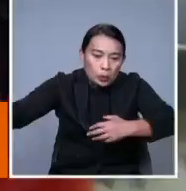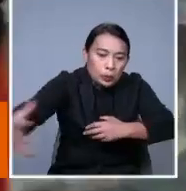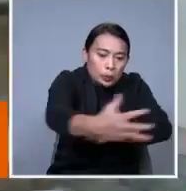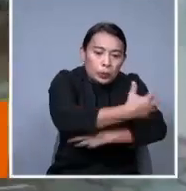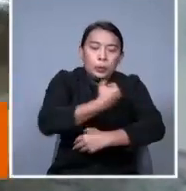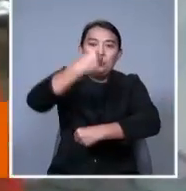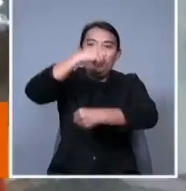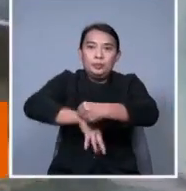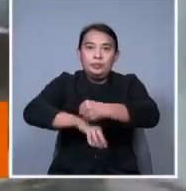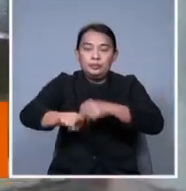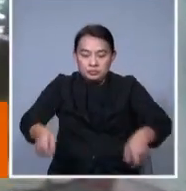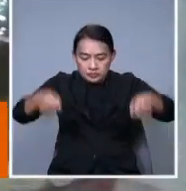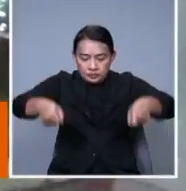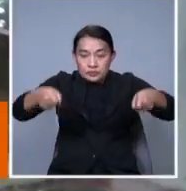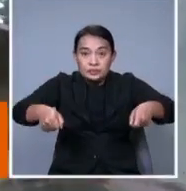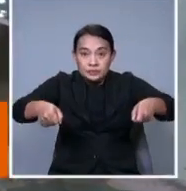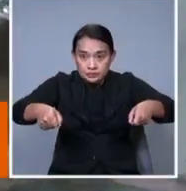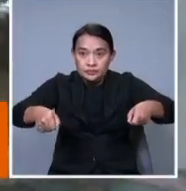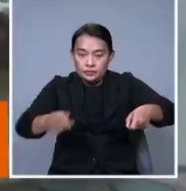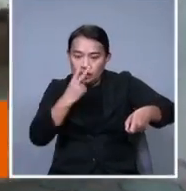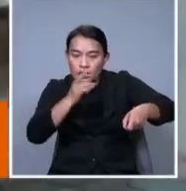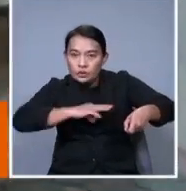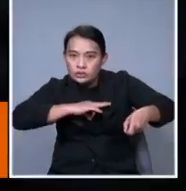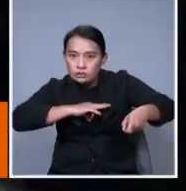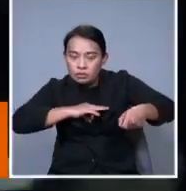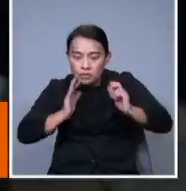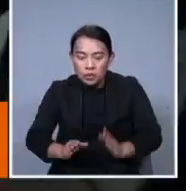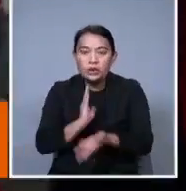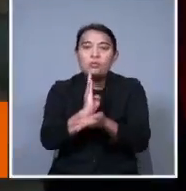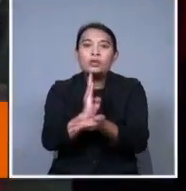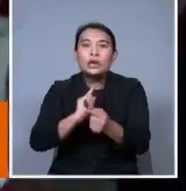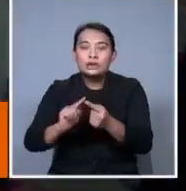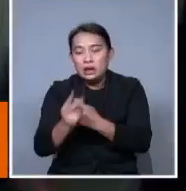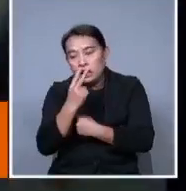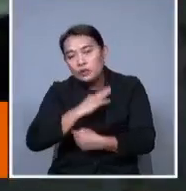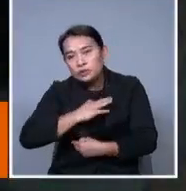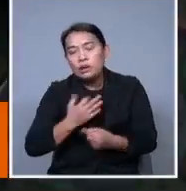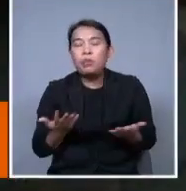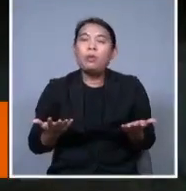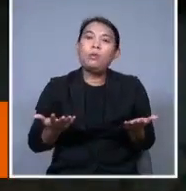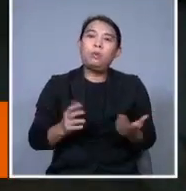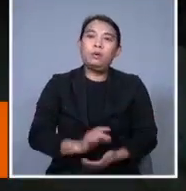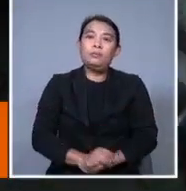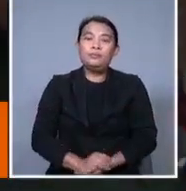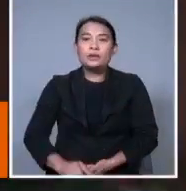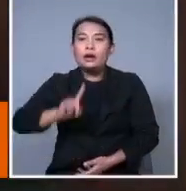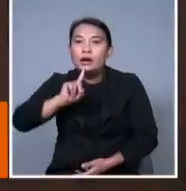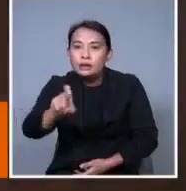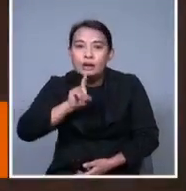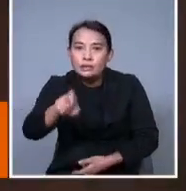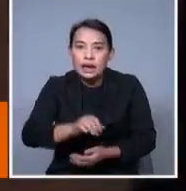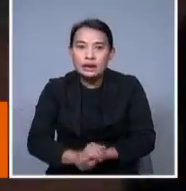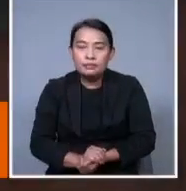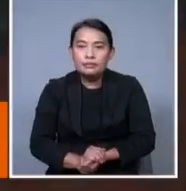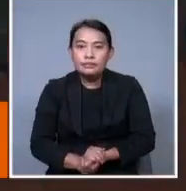ขนาดใหญ่จนเกือบเต็มนะครับเหตุการณ์ดังกล่าวสร้างความสะเทือนใจให้แก่ผู้ที่บริจาคข้าวของก็เลยมีการสอบถามก็เลยมี